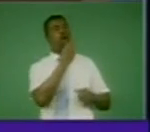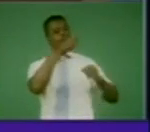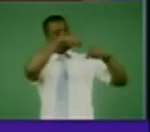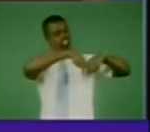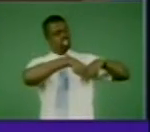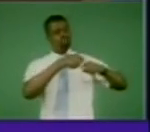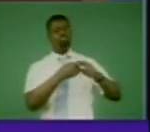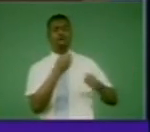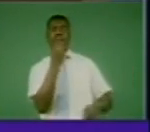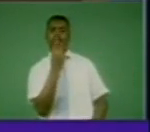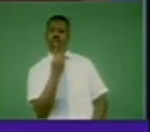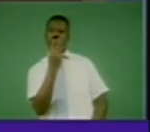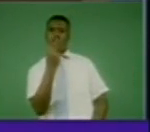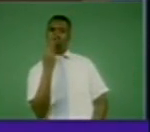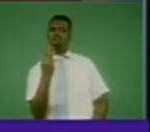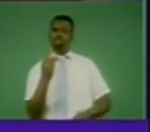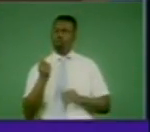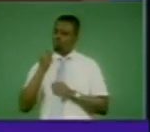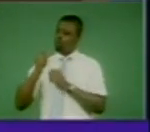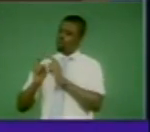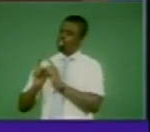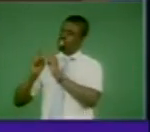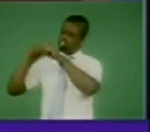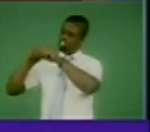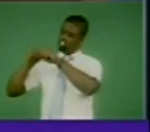333 na kura ya juu ni 334.